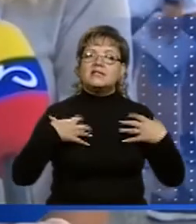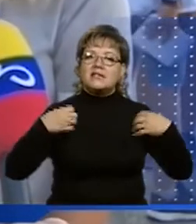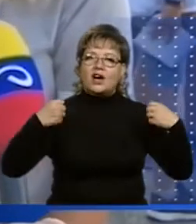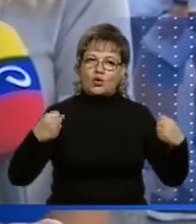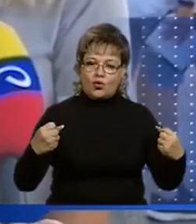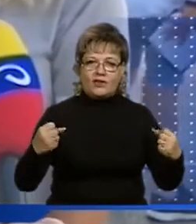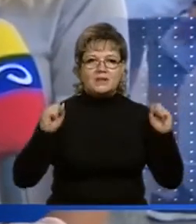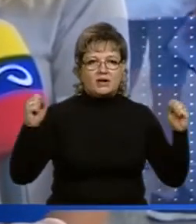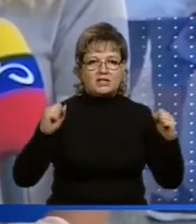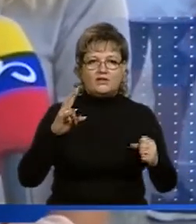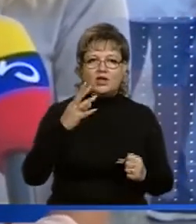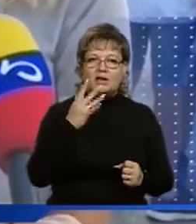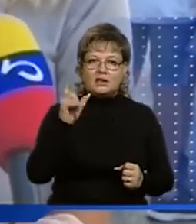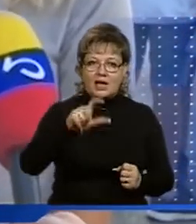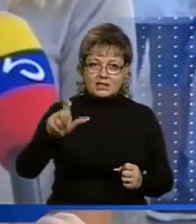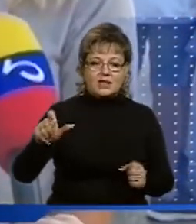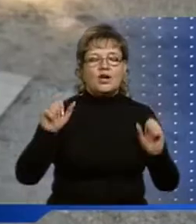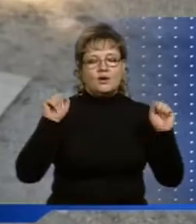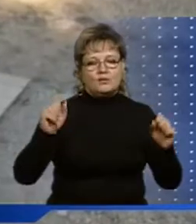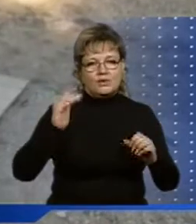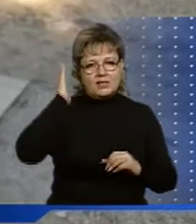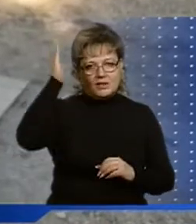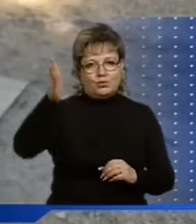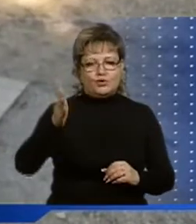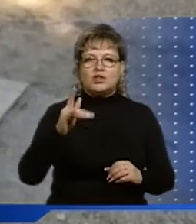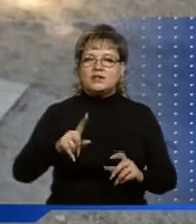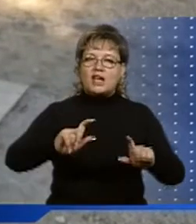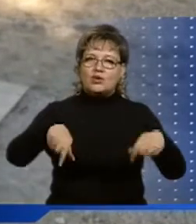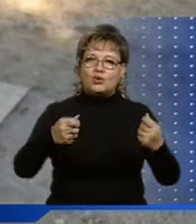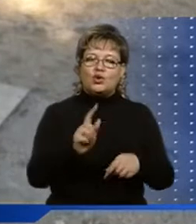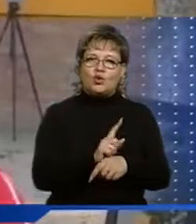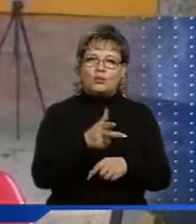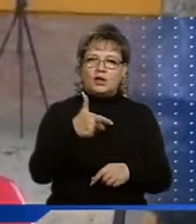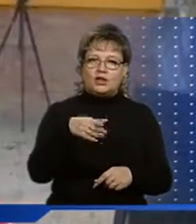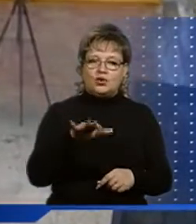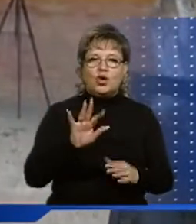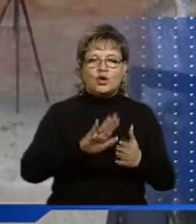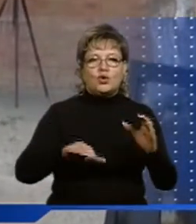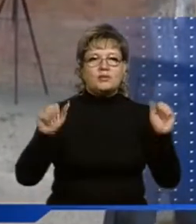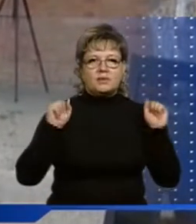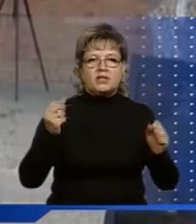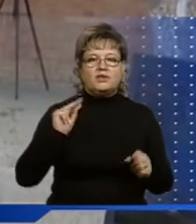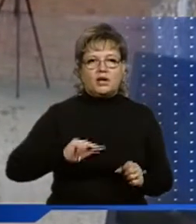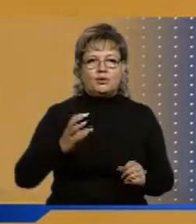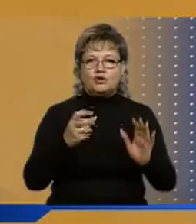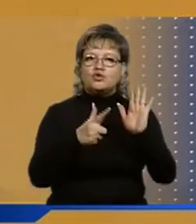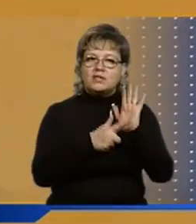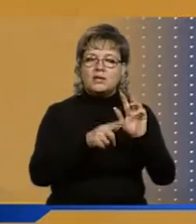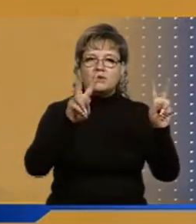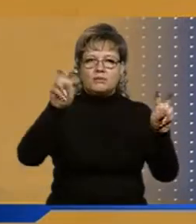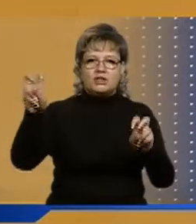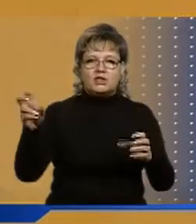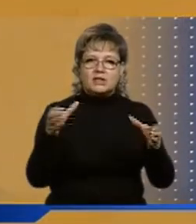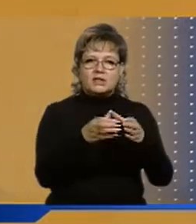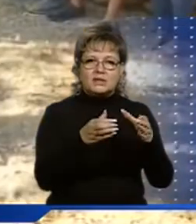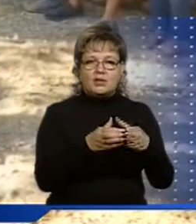здоровые спортивные нации есть хорошее будущее. Все желающие сдают здесь нормы ГТО. Кроме спортивной, работает еще 7 тематических